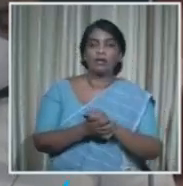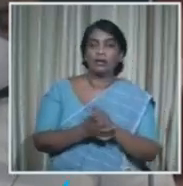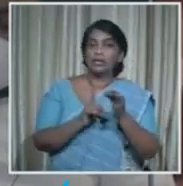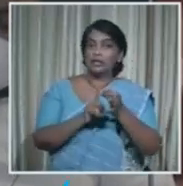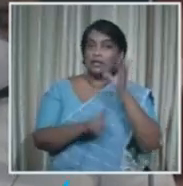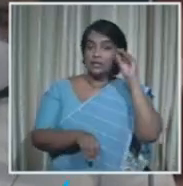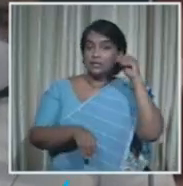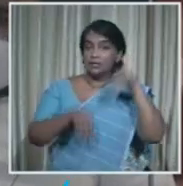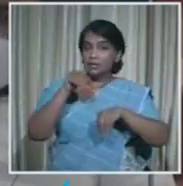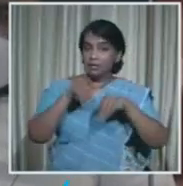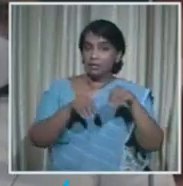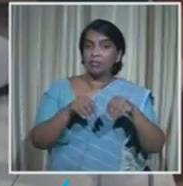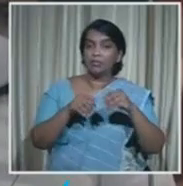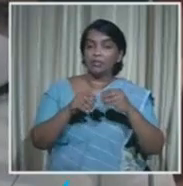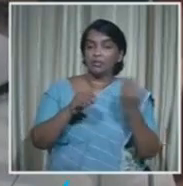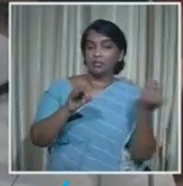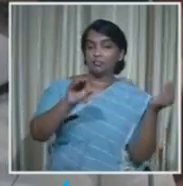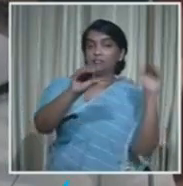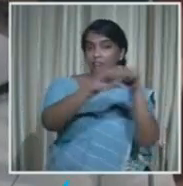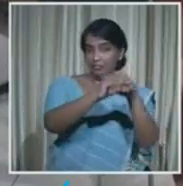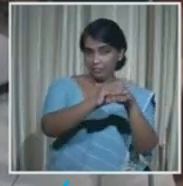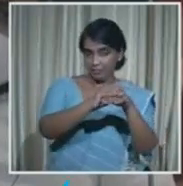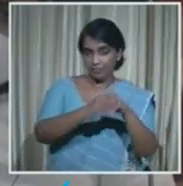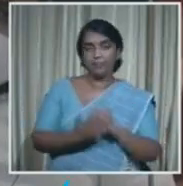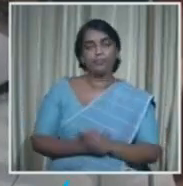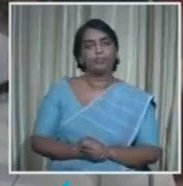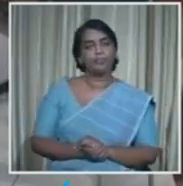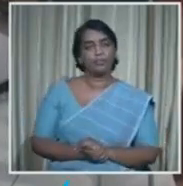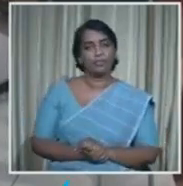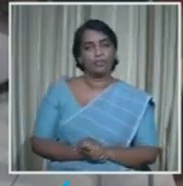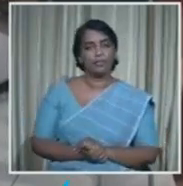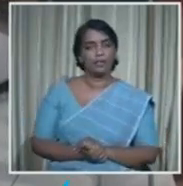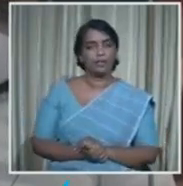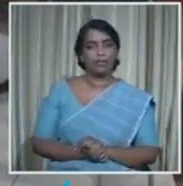janadhipati apekshakaya vidiyata idiripat veddi